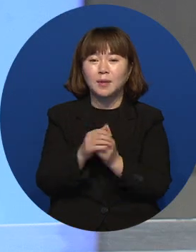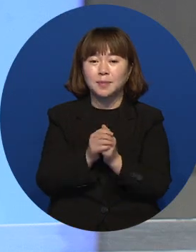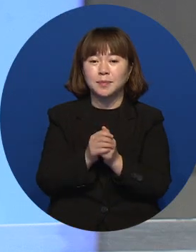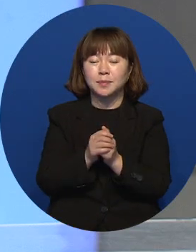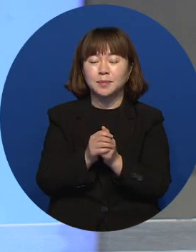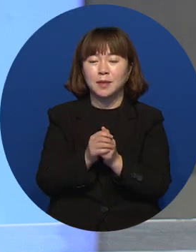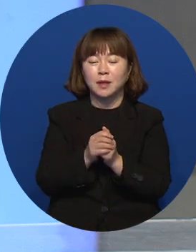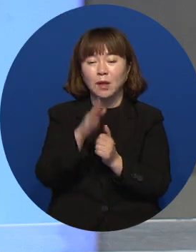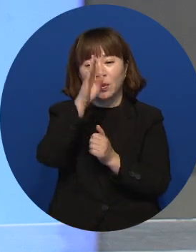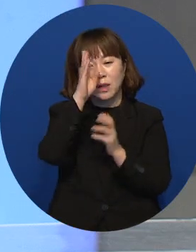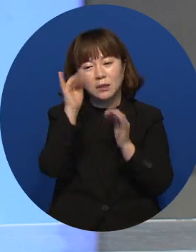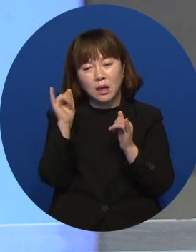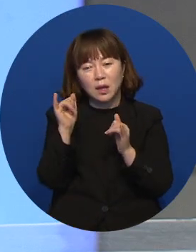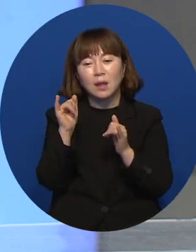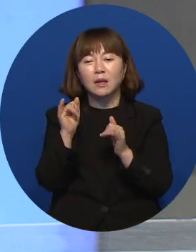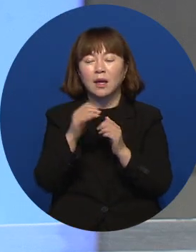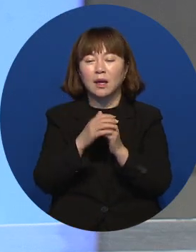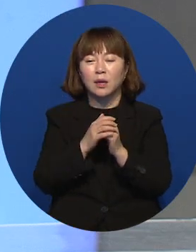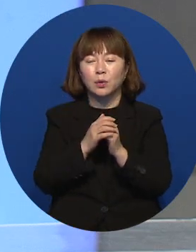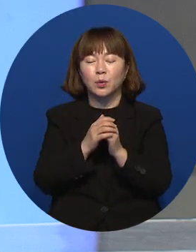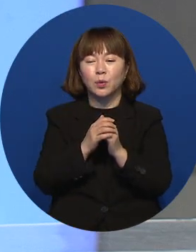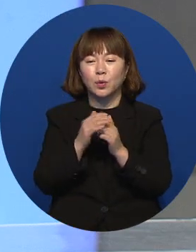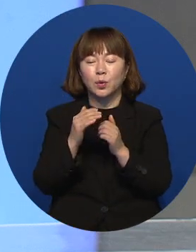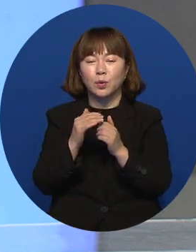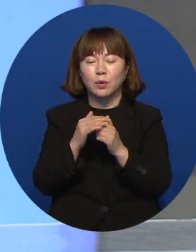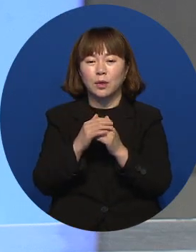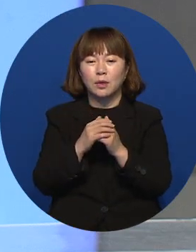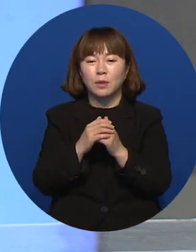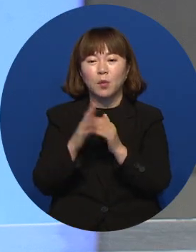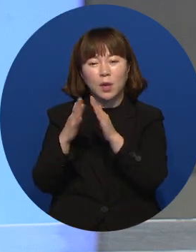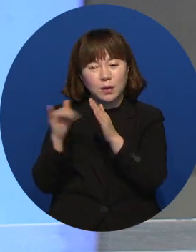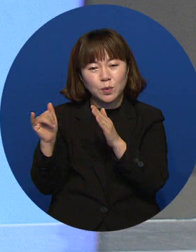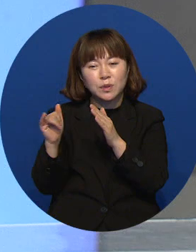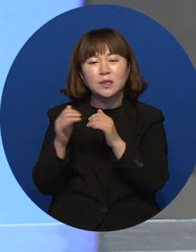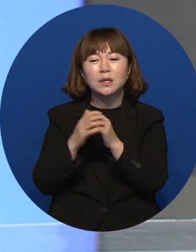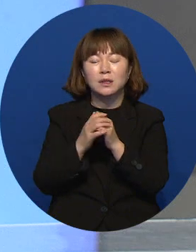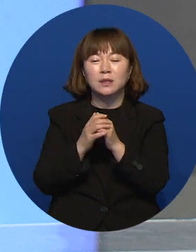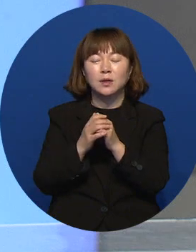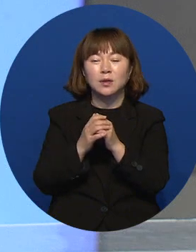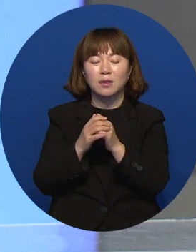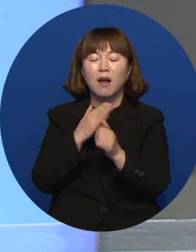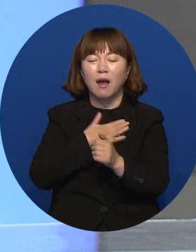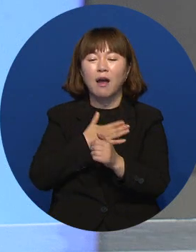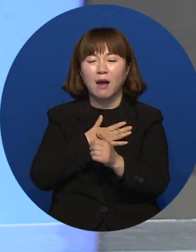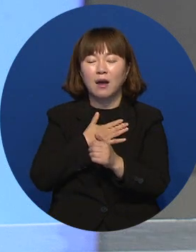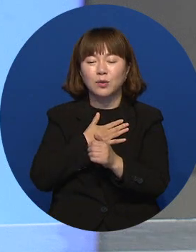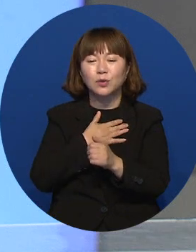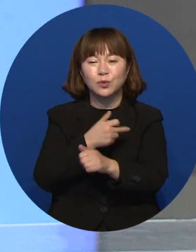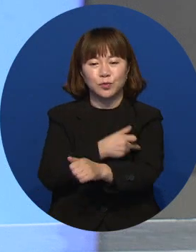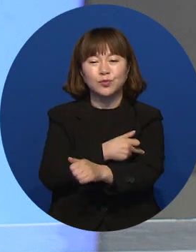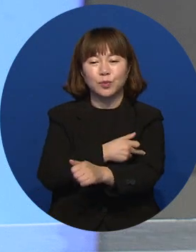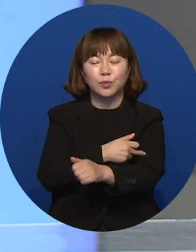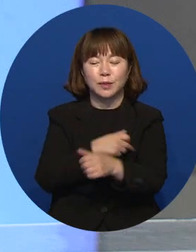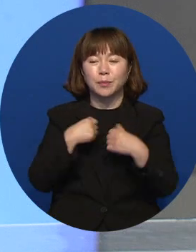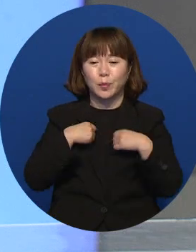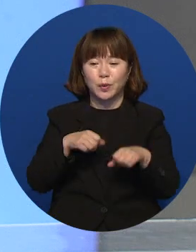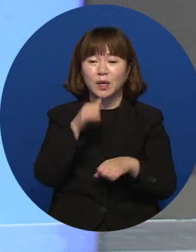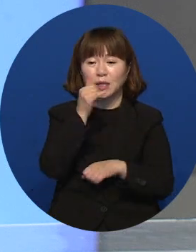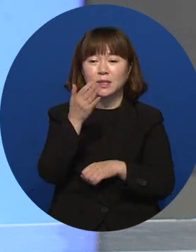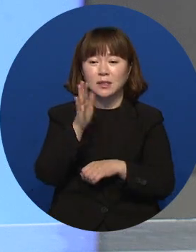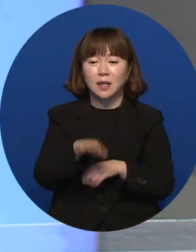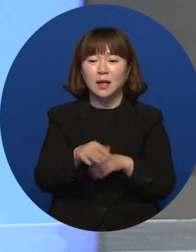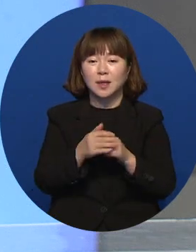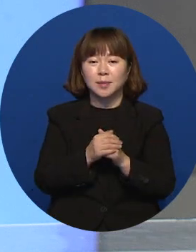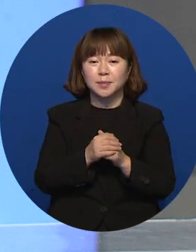문제가 보호자들이 케 어 이해를 해서 안 맞는데 그런분들 까지도 과연 이 좀 저